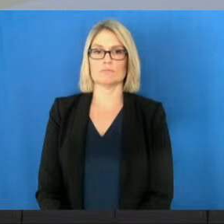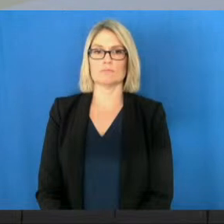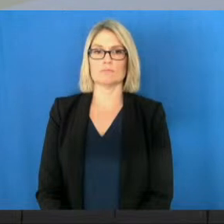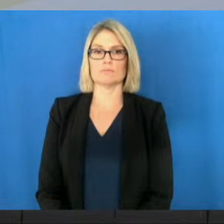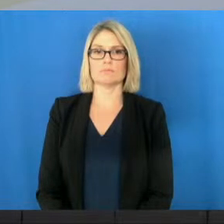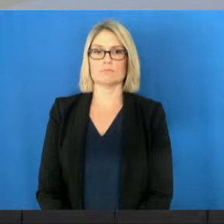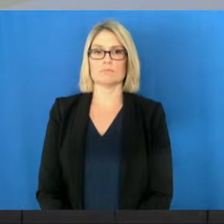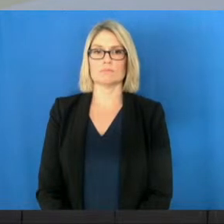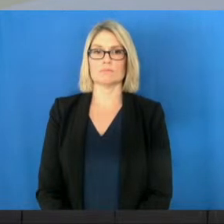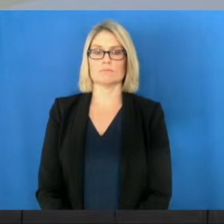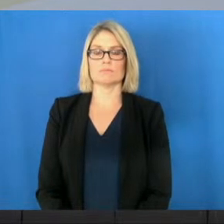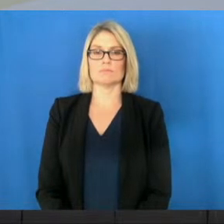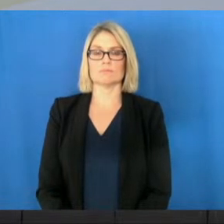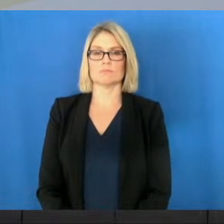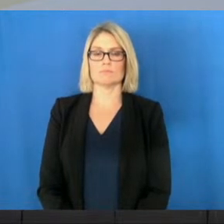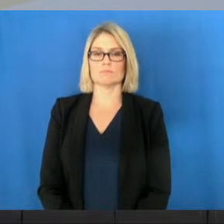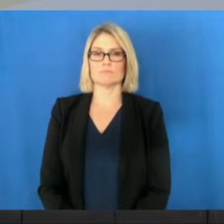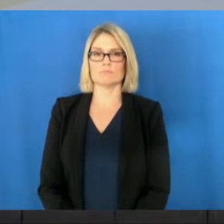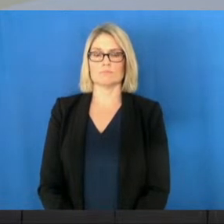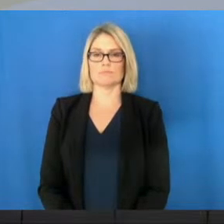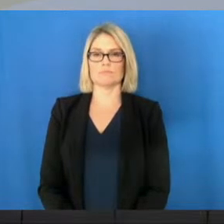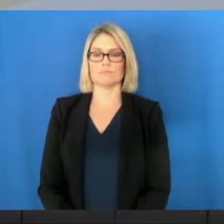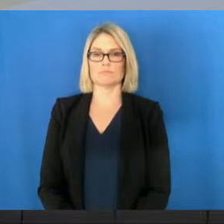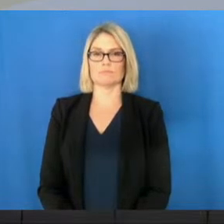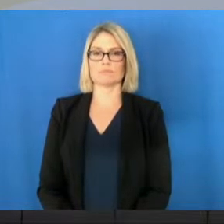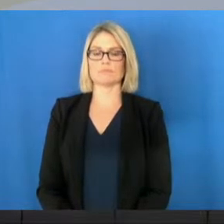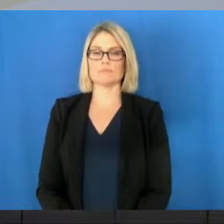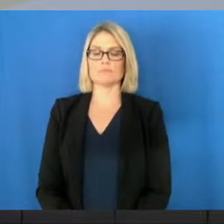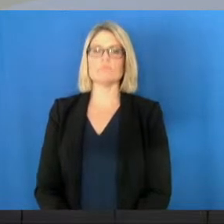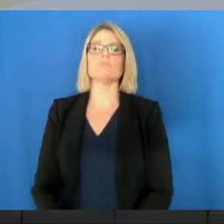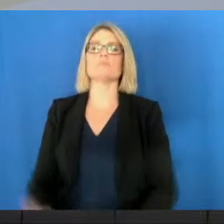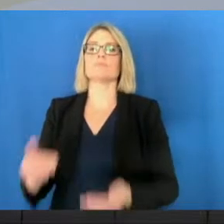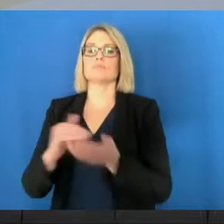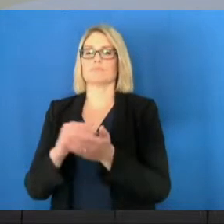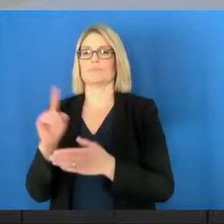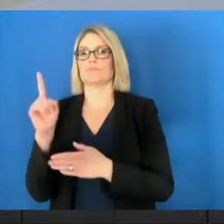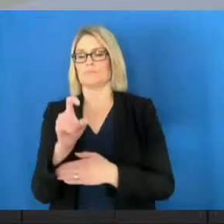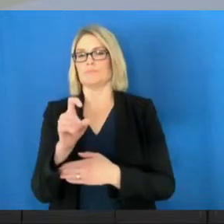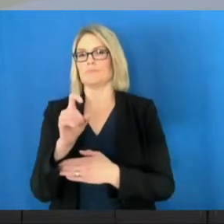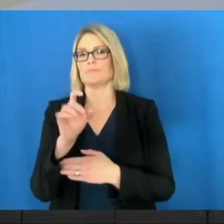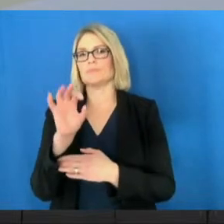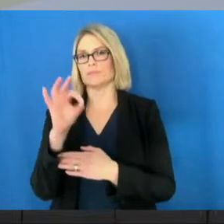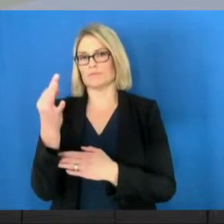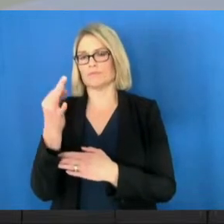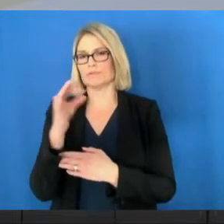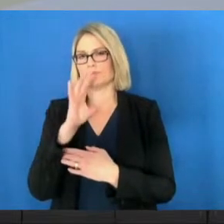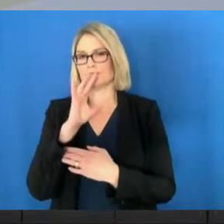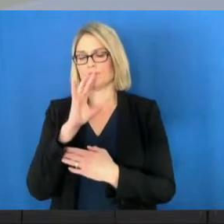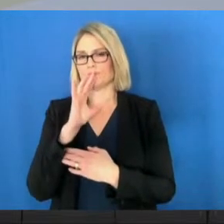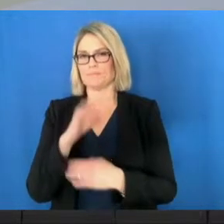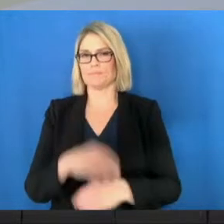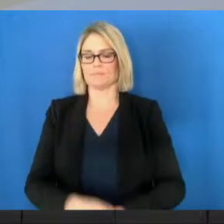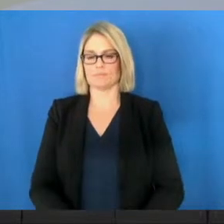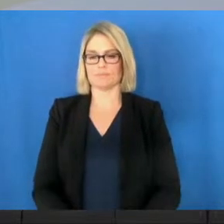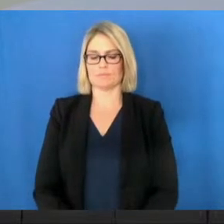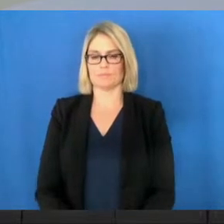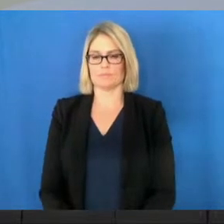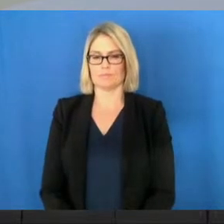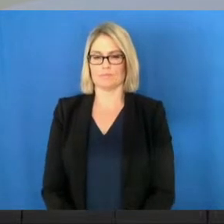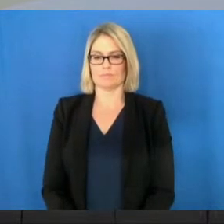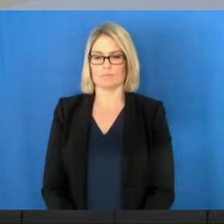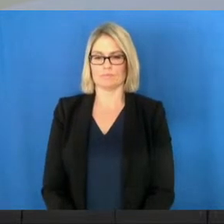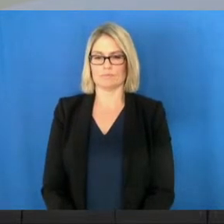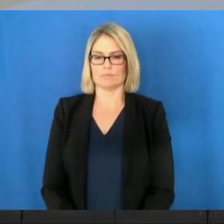Parfait. Et vous avez mentionné que c'est un peu difficile de prévoir les choses si à l'avance, mais je vous pose quand même cette